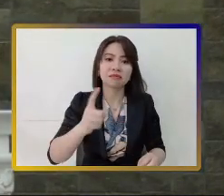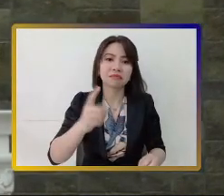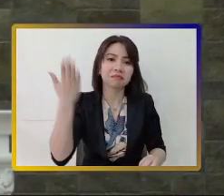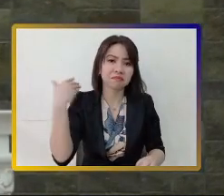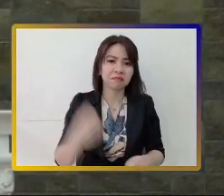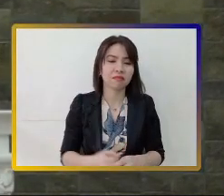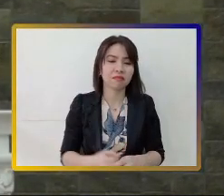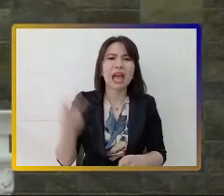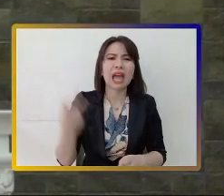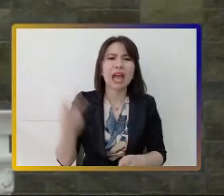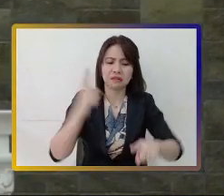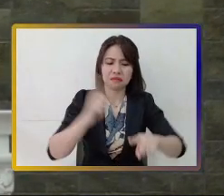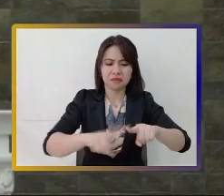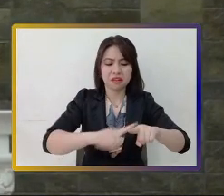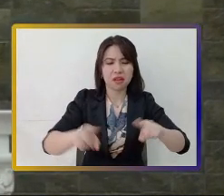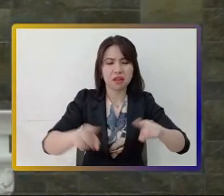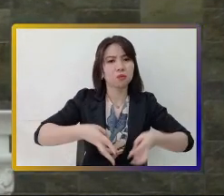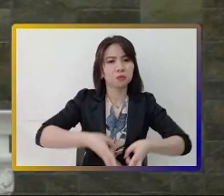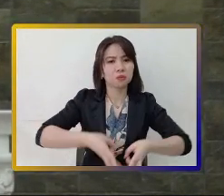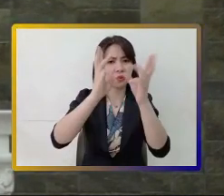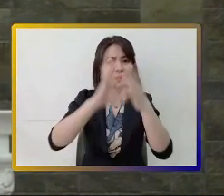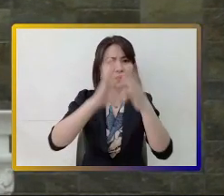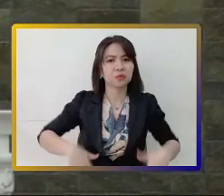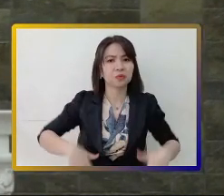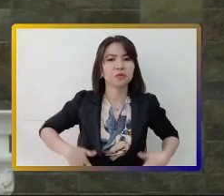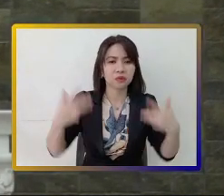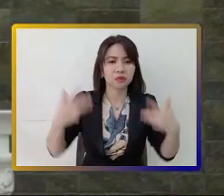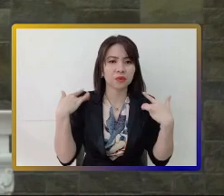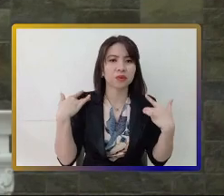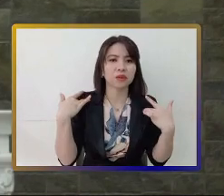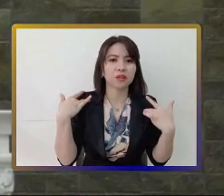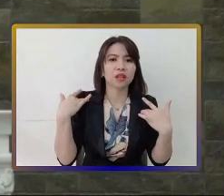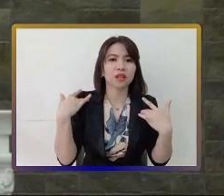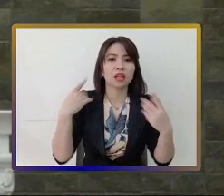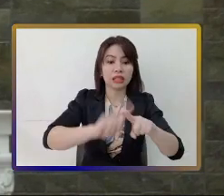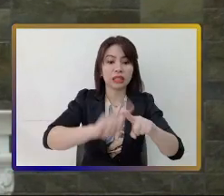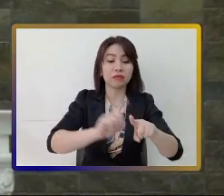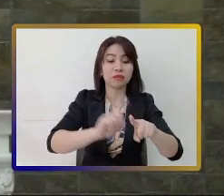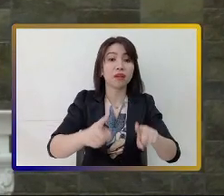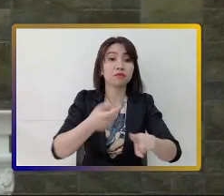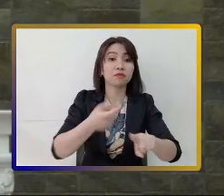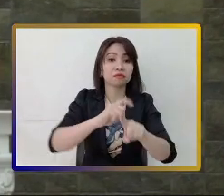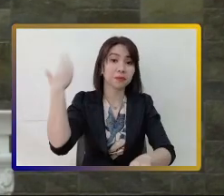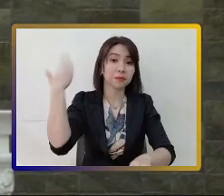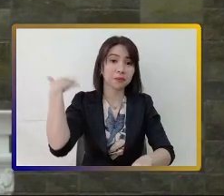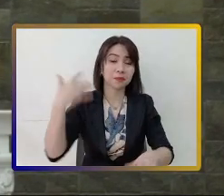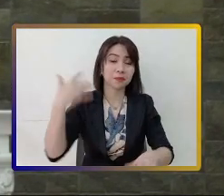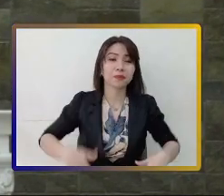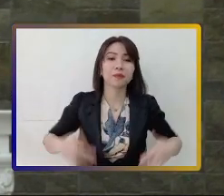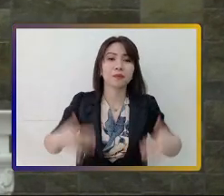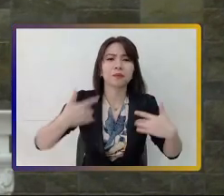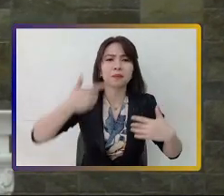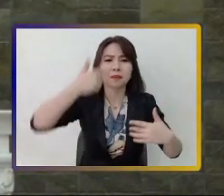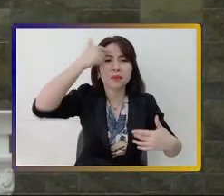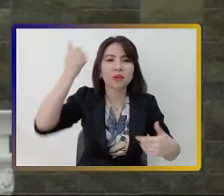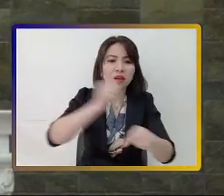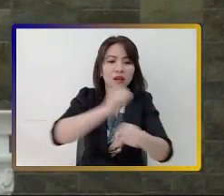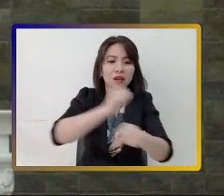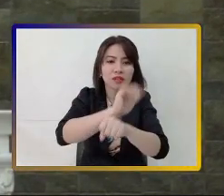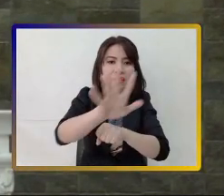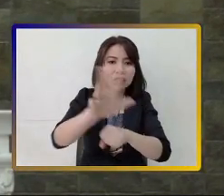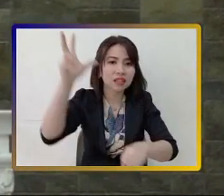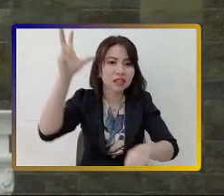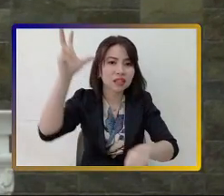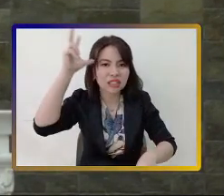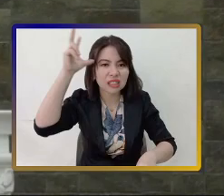ang magiging kilos mo sa dati mong kilos. Bakit? Naapektuhan ka na o ikaw ay kontrolado na ng